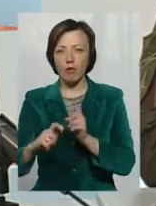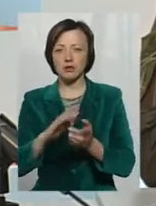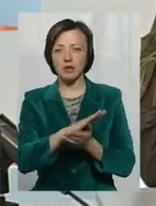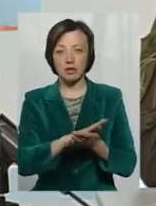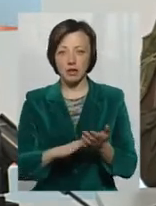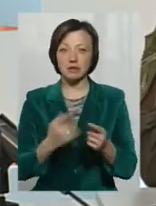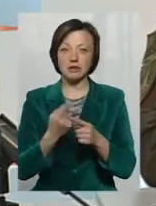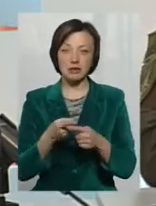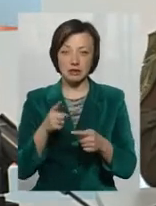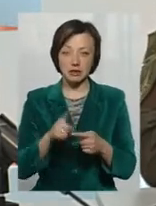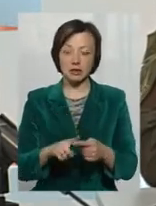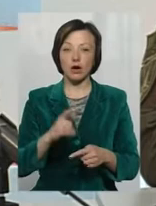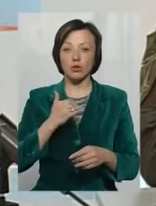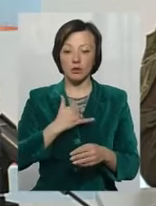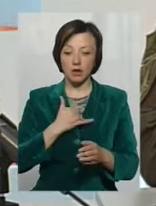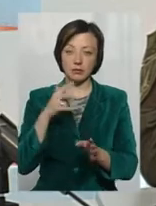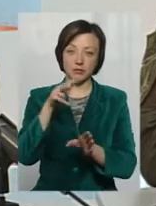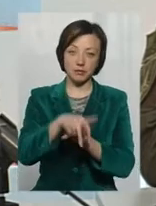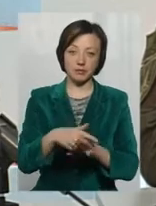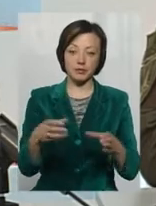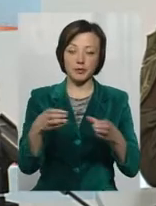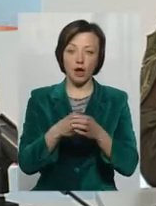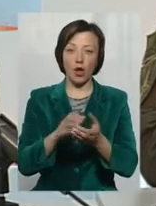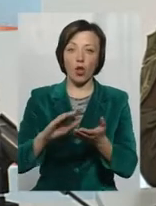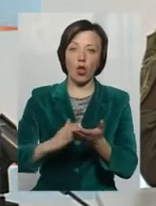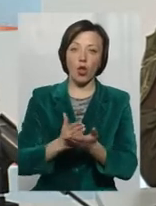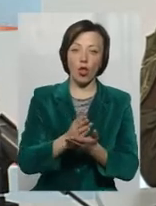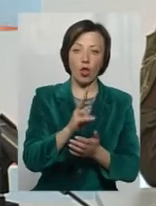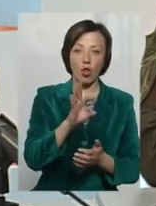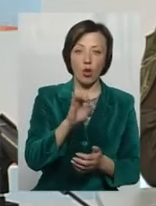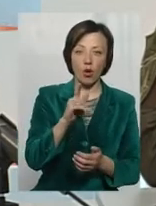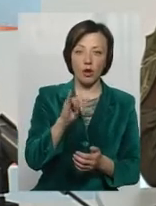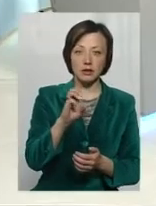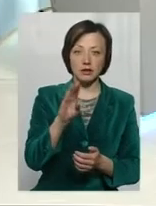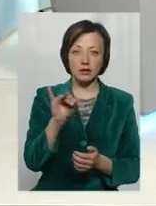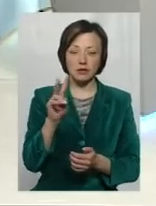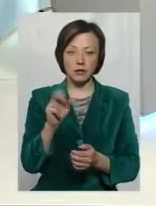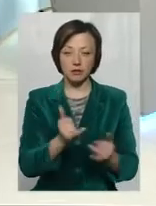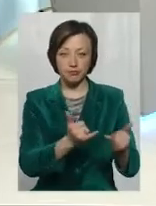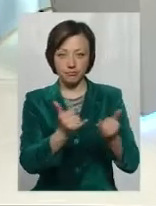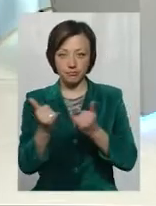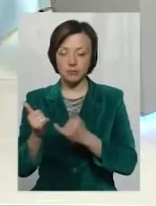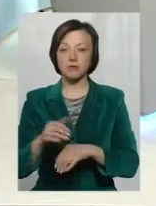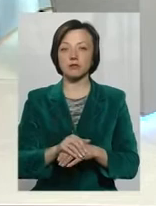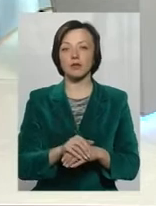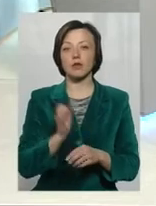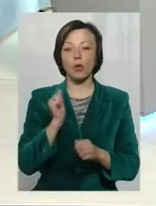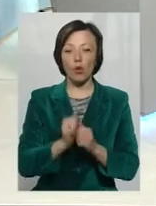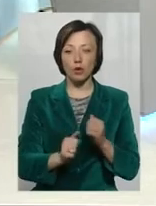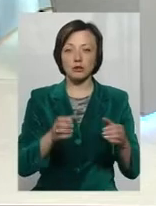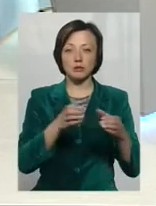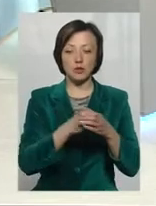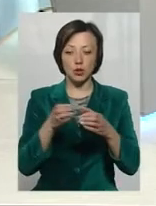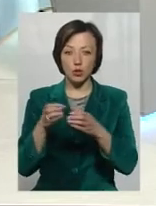тому подобне, це в нас лежить на підрозділах логістичних, на підрозділах забезпечення. Тобто кожен у нас